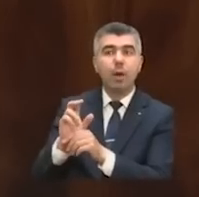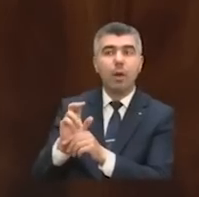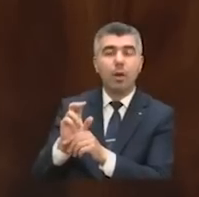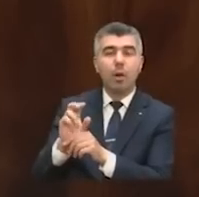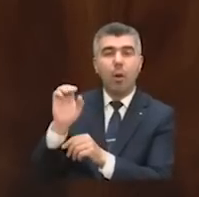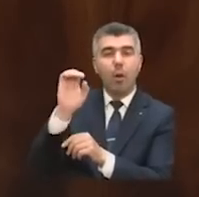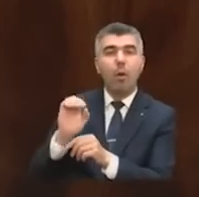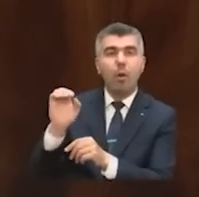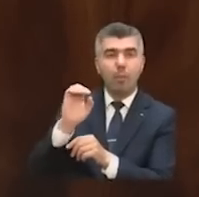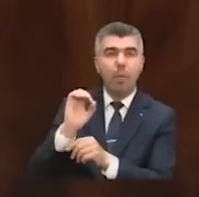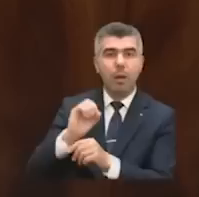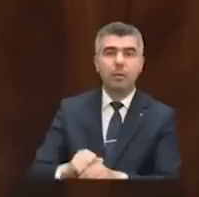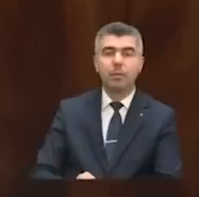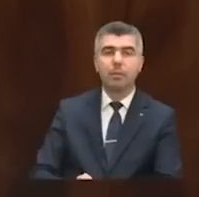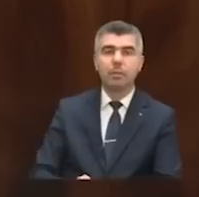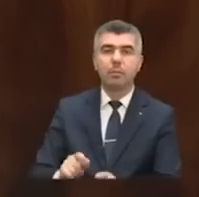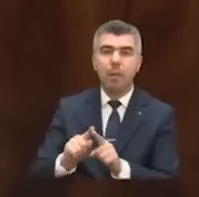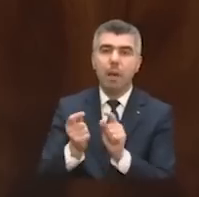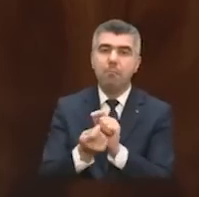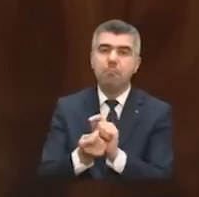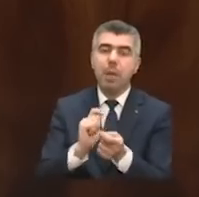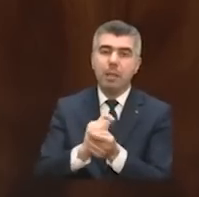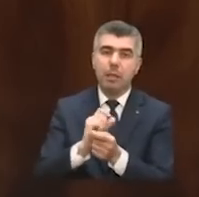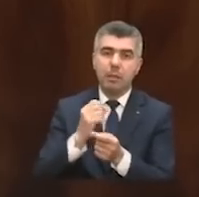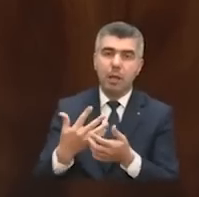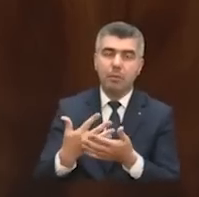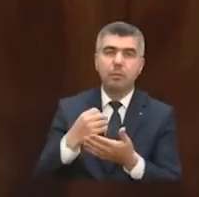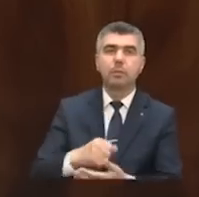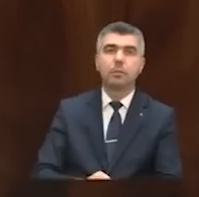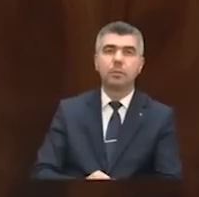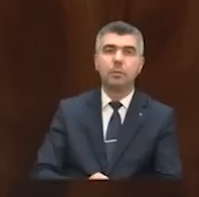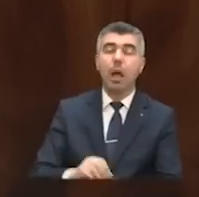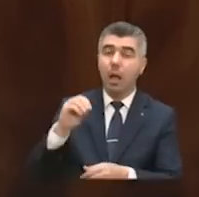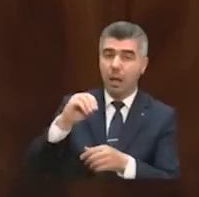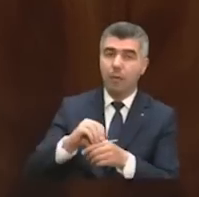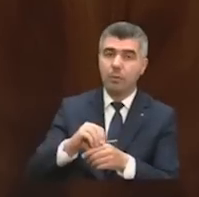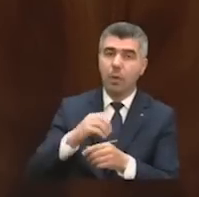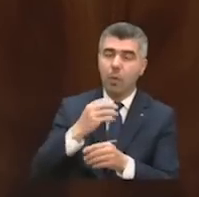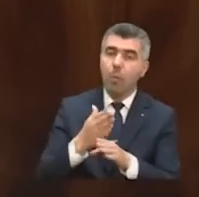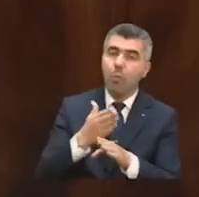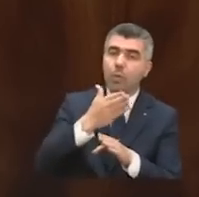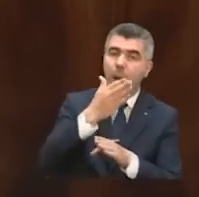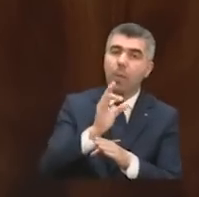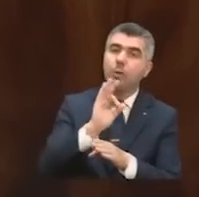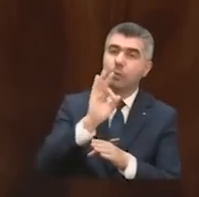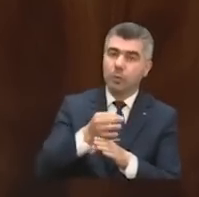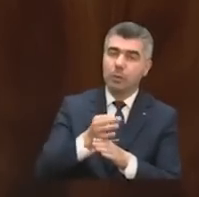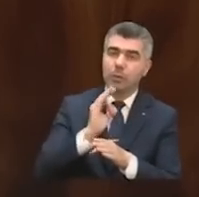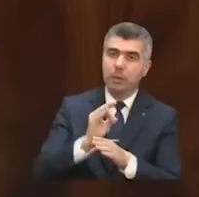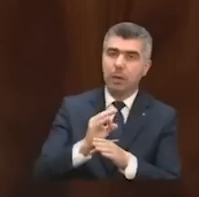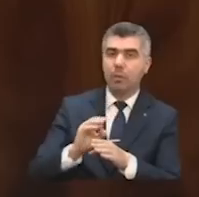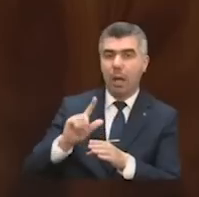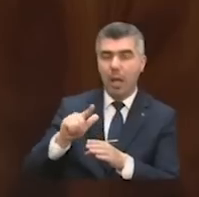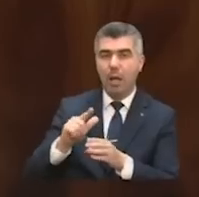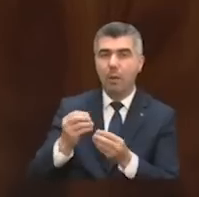يديروا يعني ديزيشونج، باش يديروا تبادل، هذا الشيء غادي نرجعوا ليه ان شاء الله في المستقبل، وخصها تكون في الكيرسيس